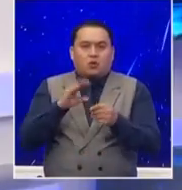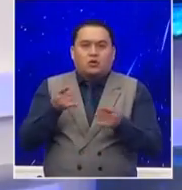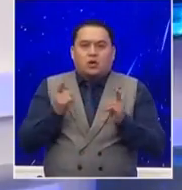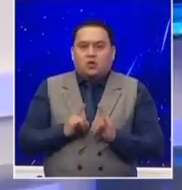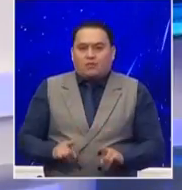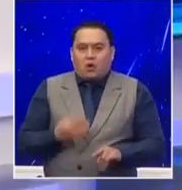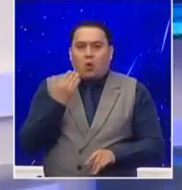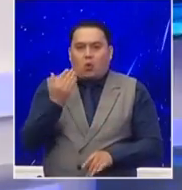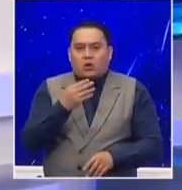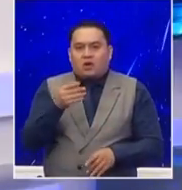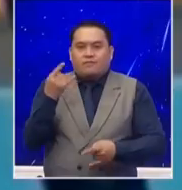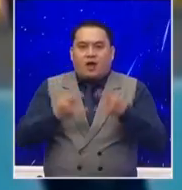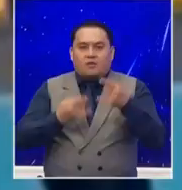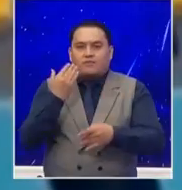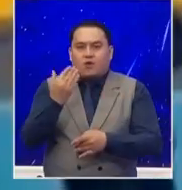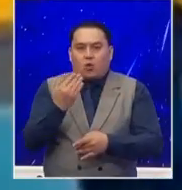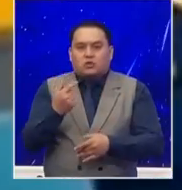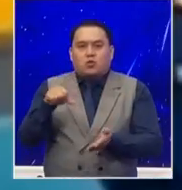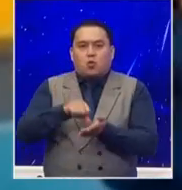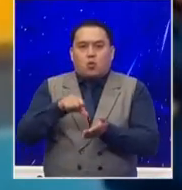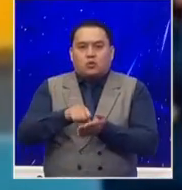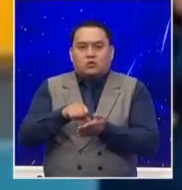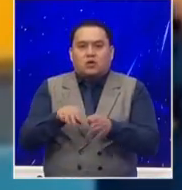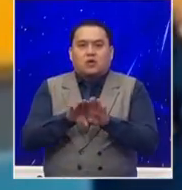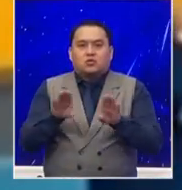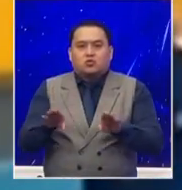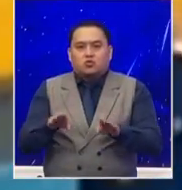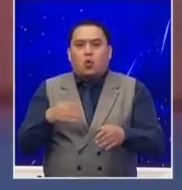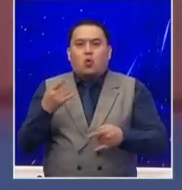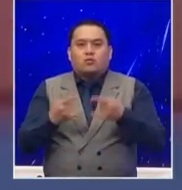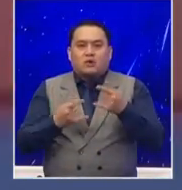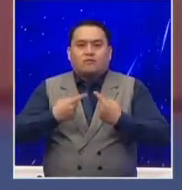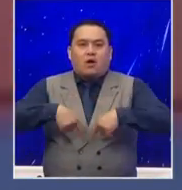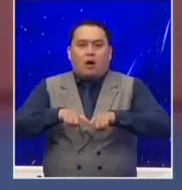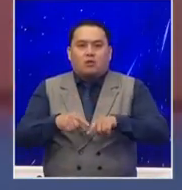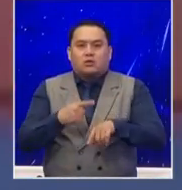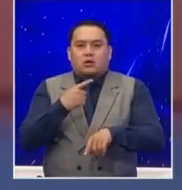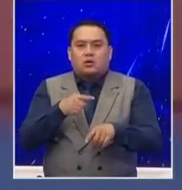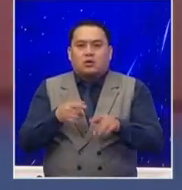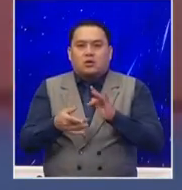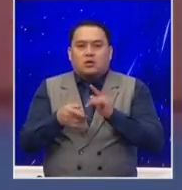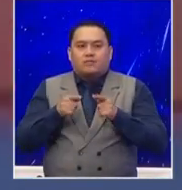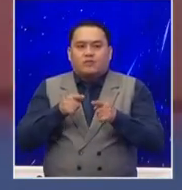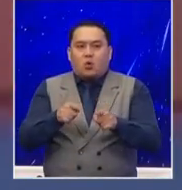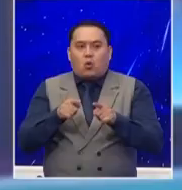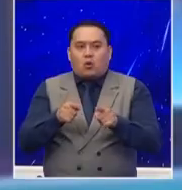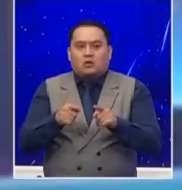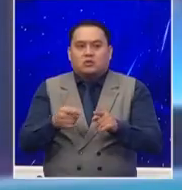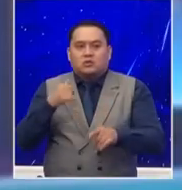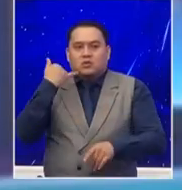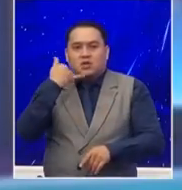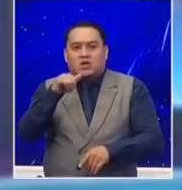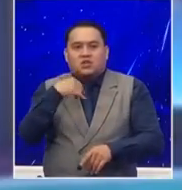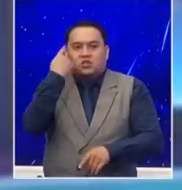родился ребенок. После эфира, по ее словам, один из участников того самого шоу организовал на нее травлю в соцсети. Он же звонил на личный